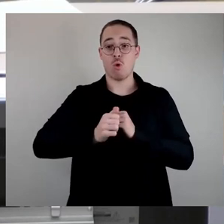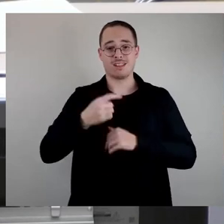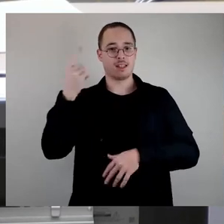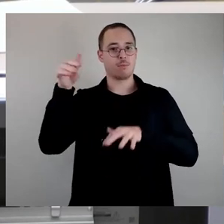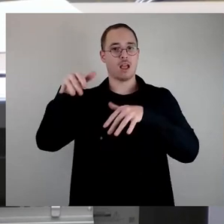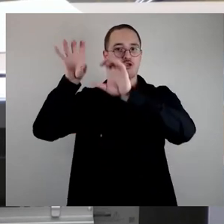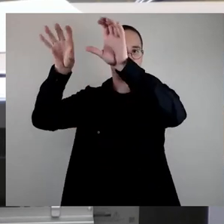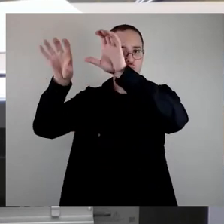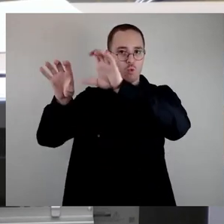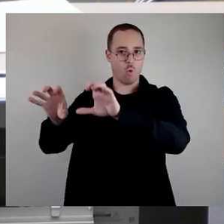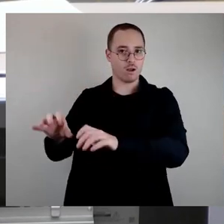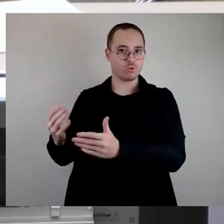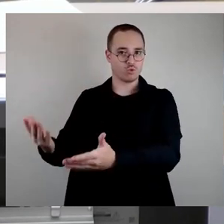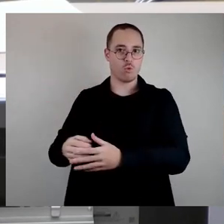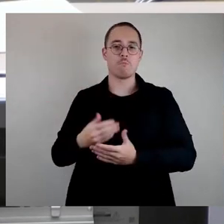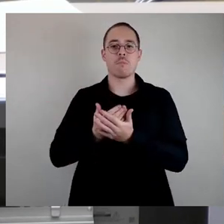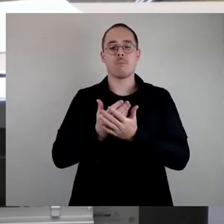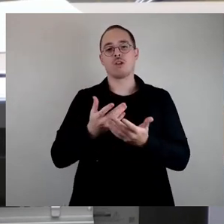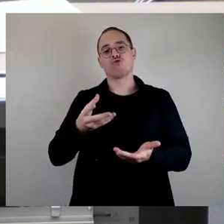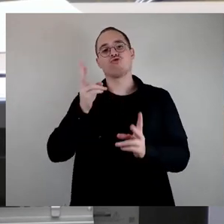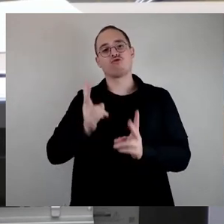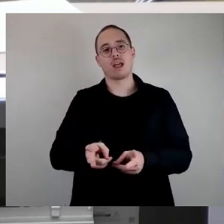mal, Stadtfachverband Fußball vereint alle